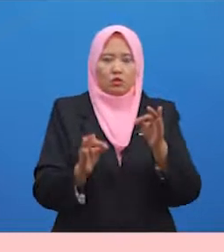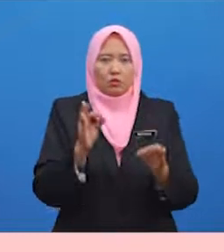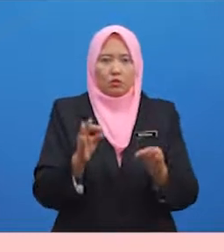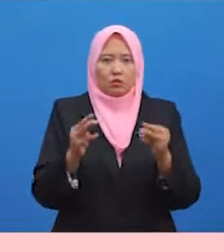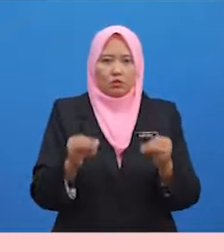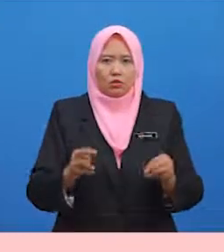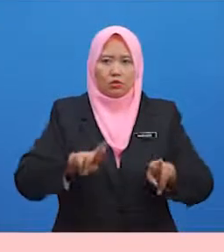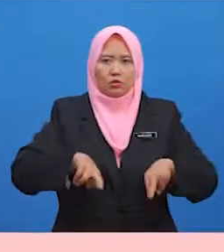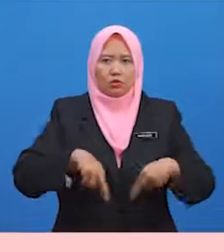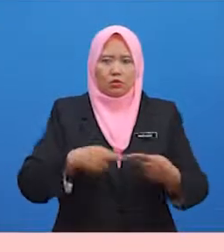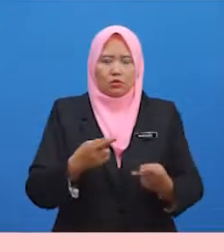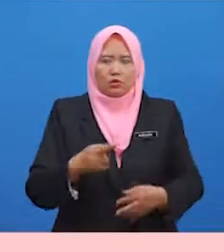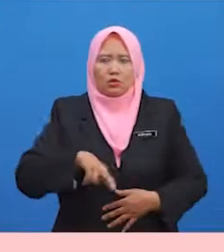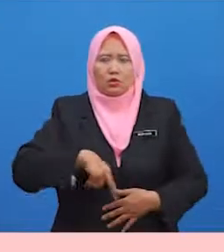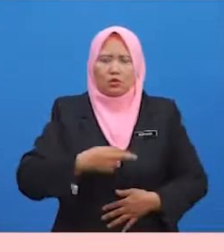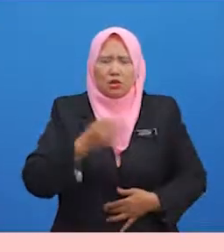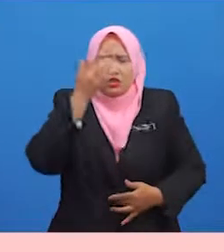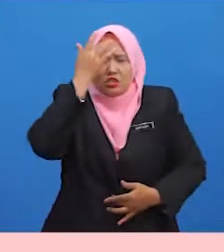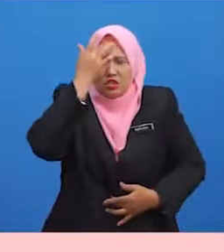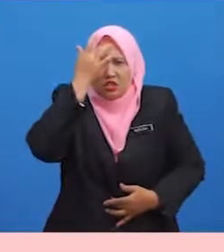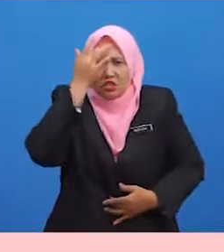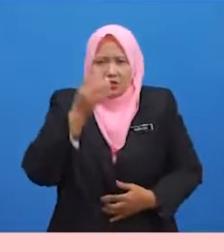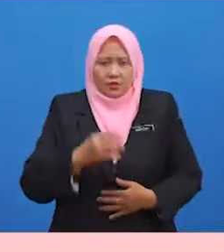pada bahagian kecederaan.